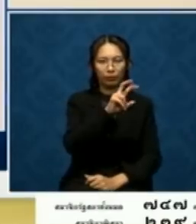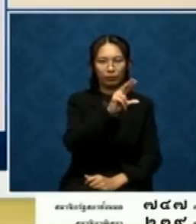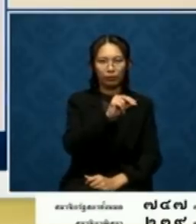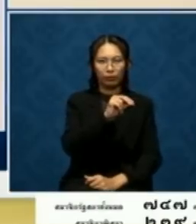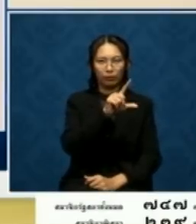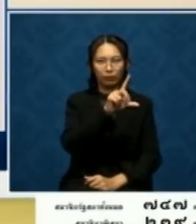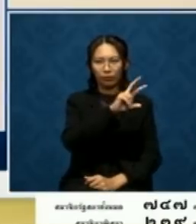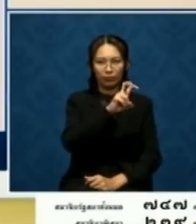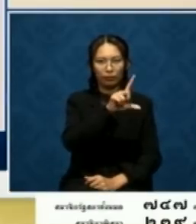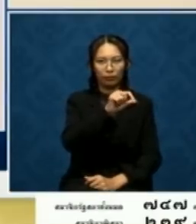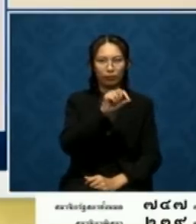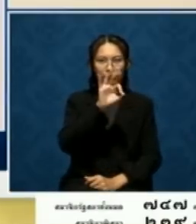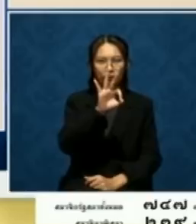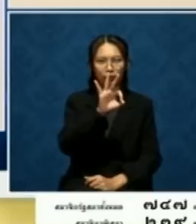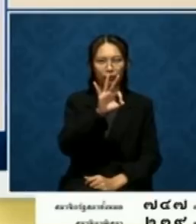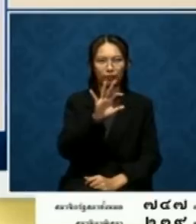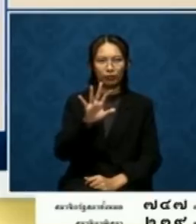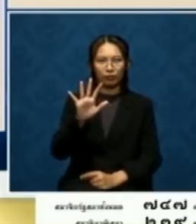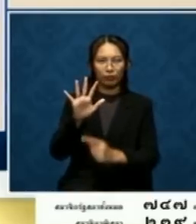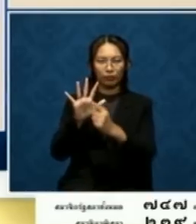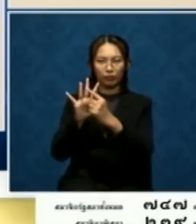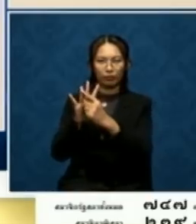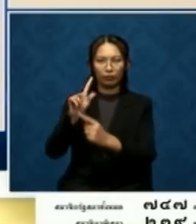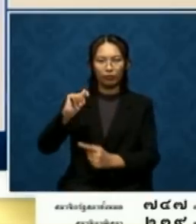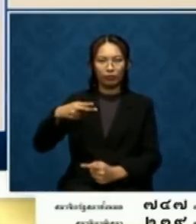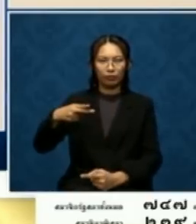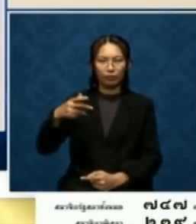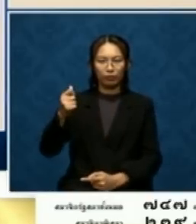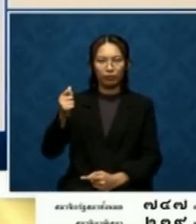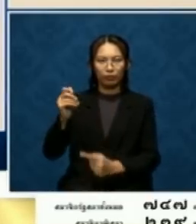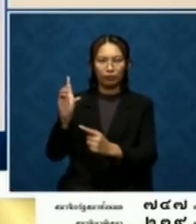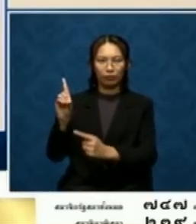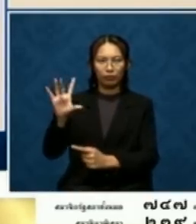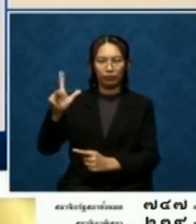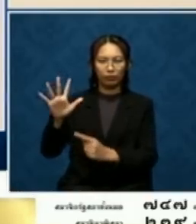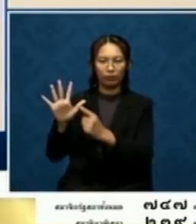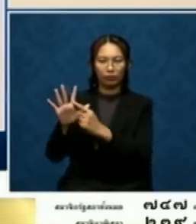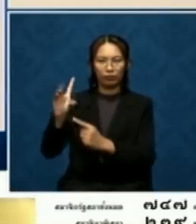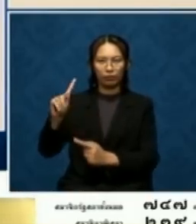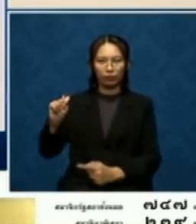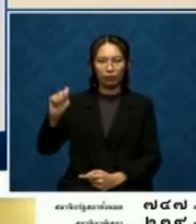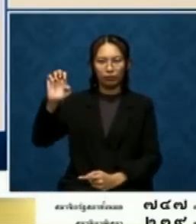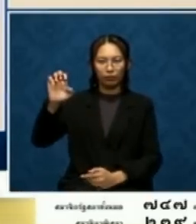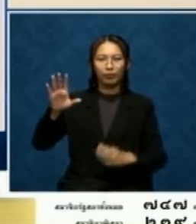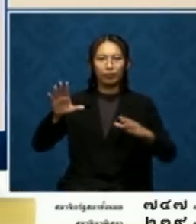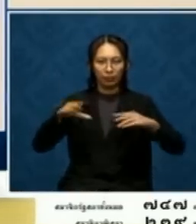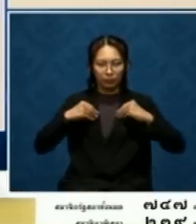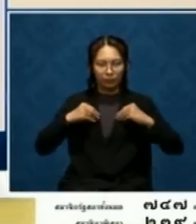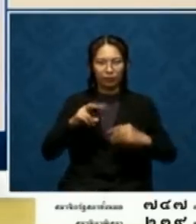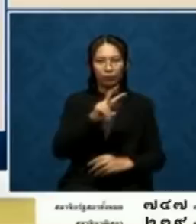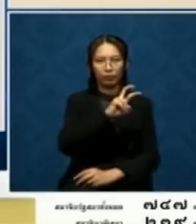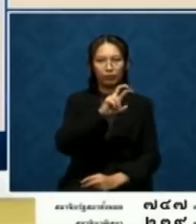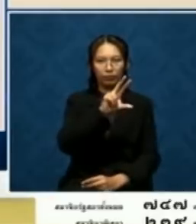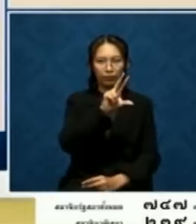ฐมนตรีทีนี้อาจารย์ประเมินว่าคุณเศรษฐาเองเนี่ยจะมีโอกาสนั่งควบเก้าอี้ตำแหน่งอื่นๆด้วยไหมนอกจากตำแหน่งนายกรัฐม